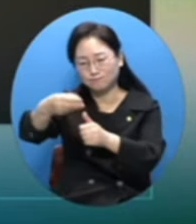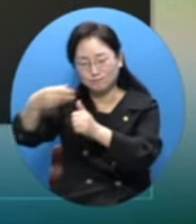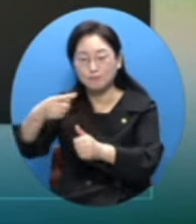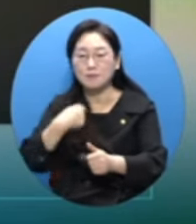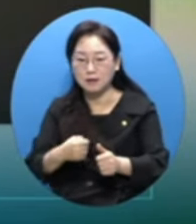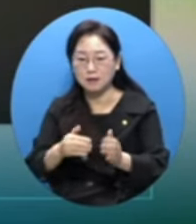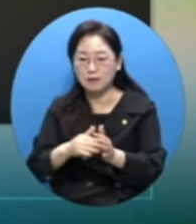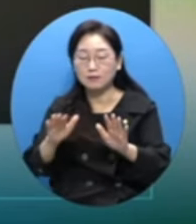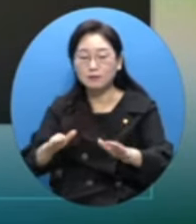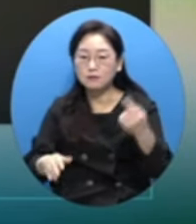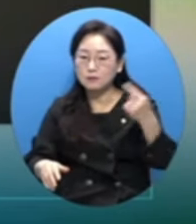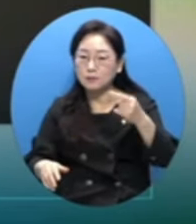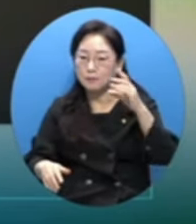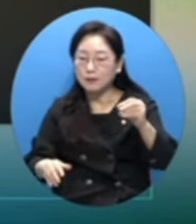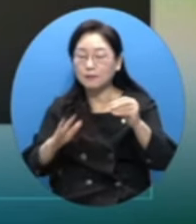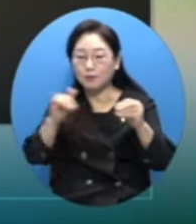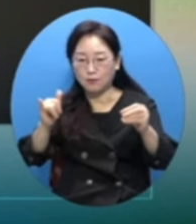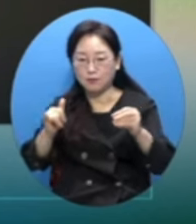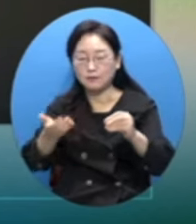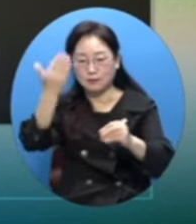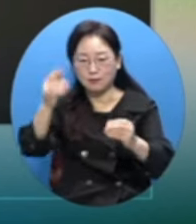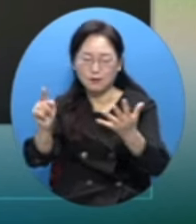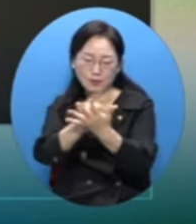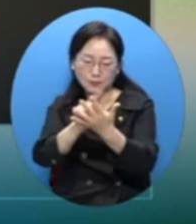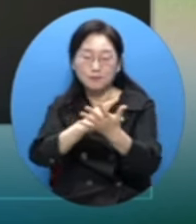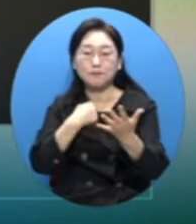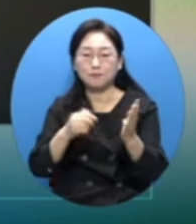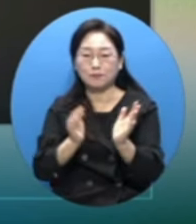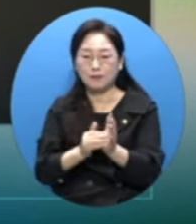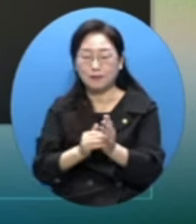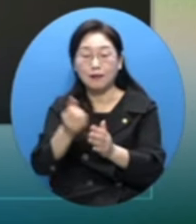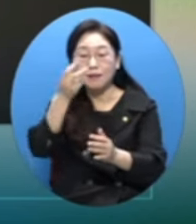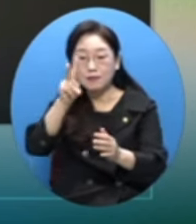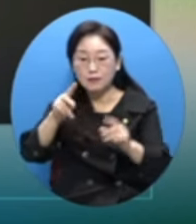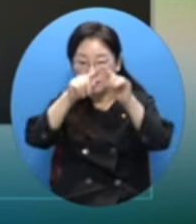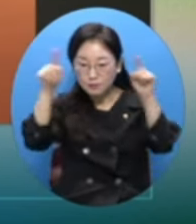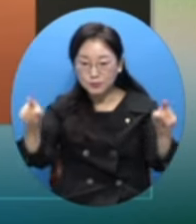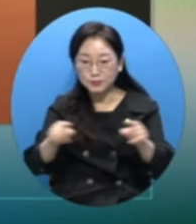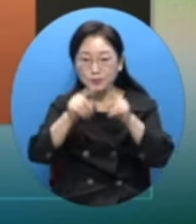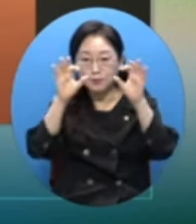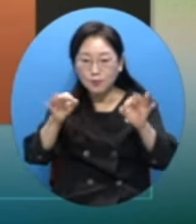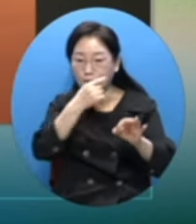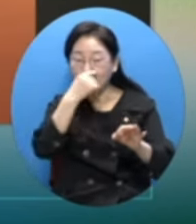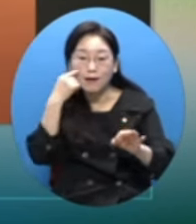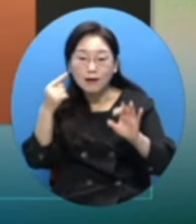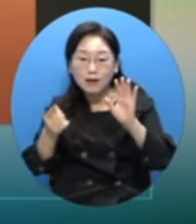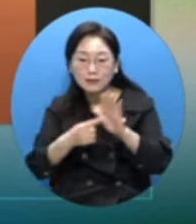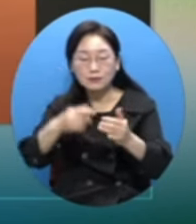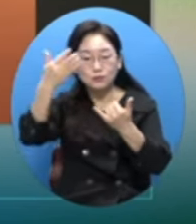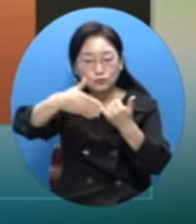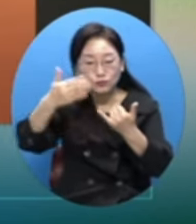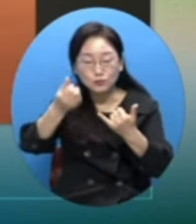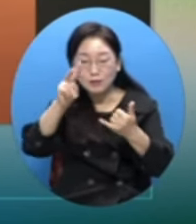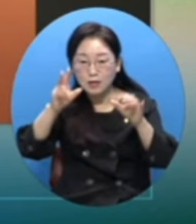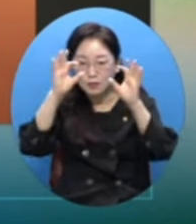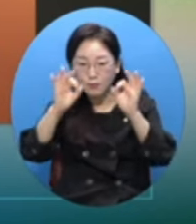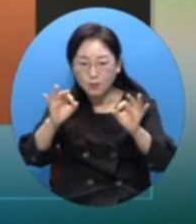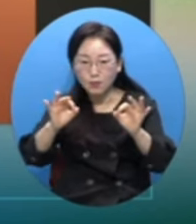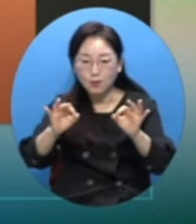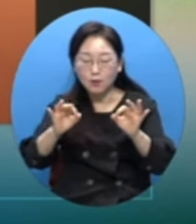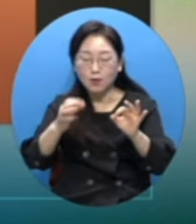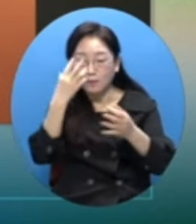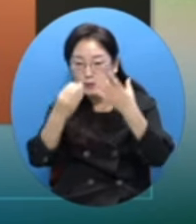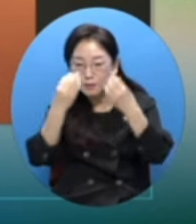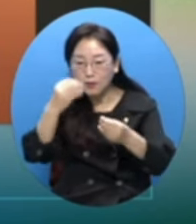지금까지 1,000만 명 이상 되는 사람을 만났고요. TV를 통해서 그의 간증을 유튜브나 TV를 통해서 공유한 사람이